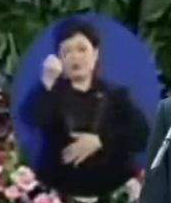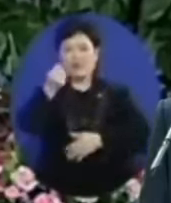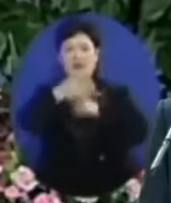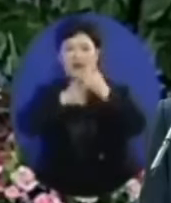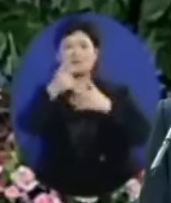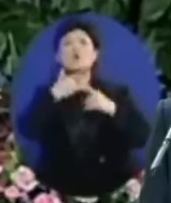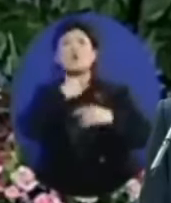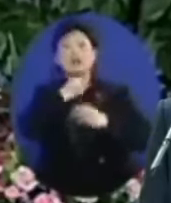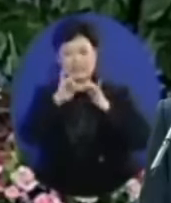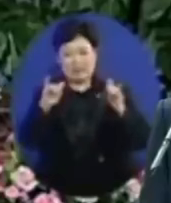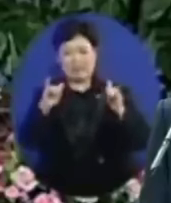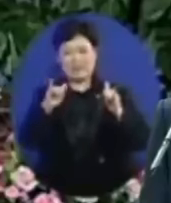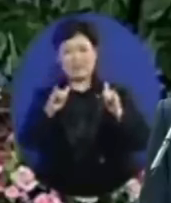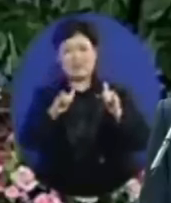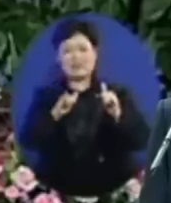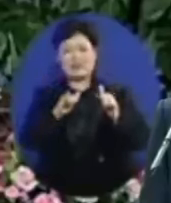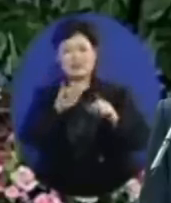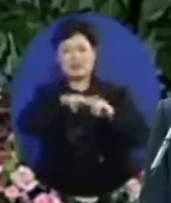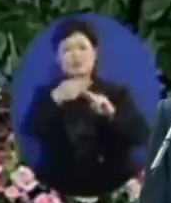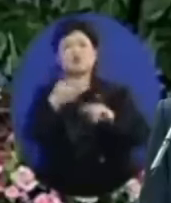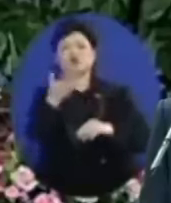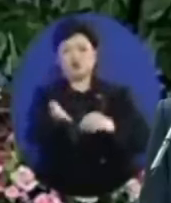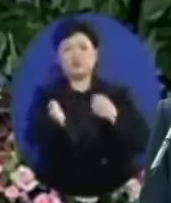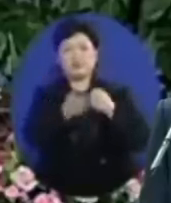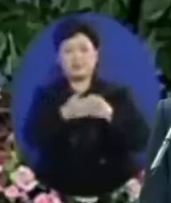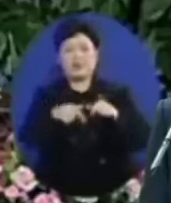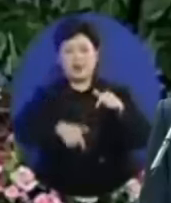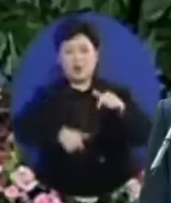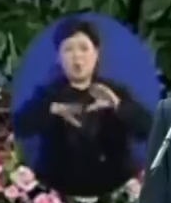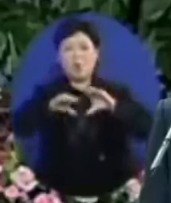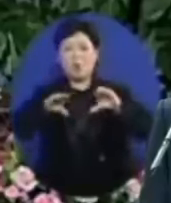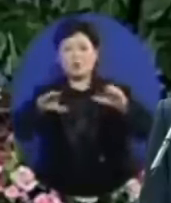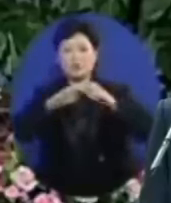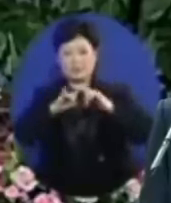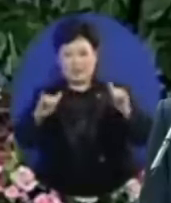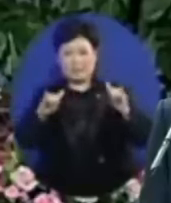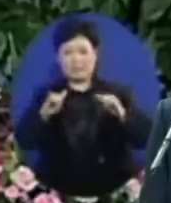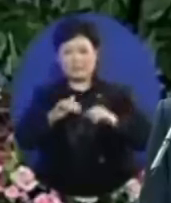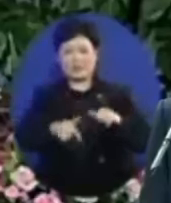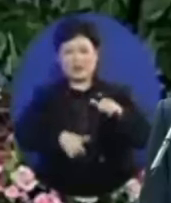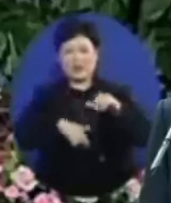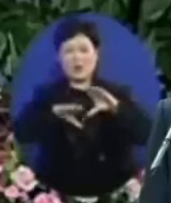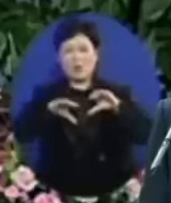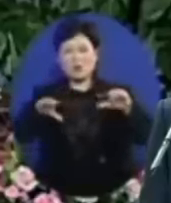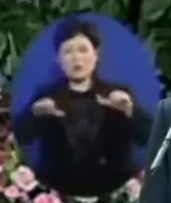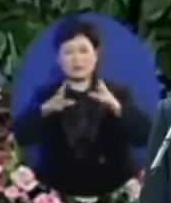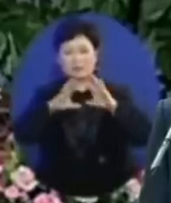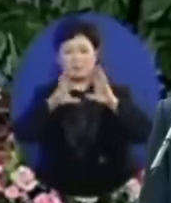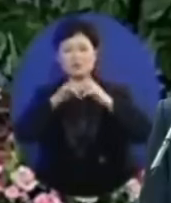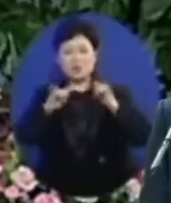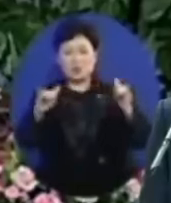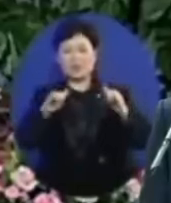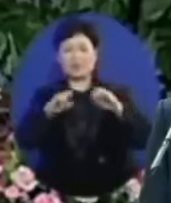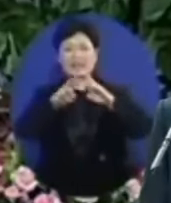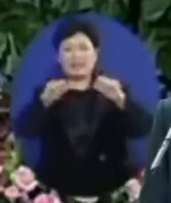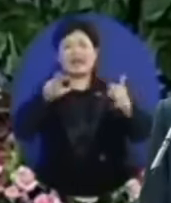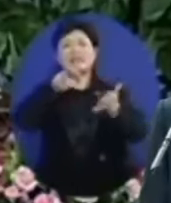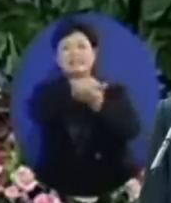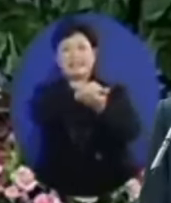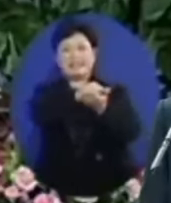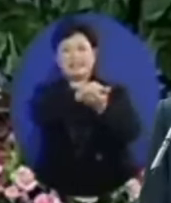하나님이 원하는 사람에게 차지하게 만들어주는 것입니다. 그러면 온유한 사람, 온유한 민족이 땅을